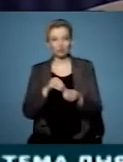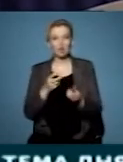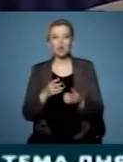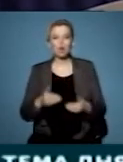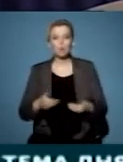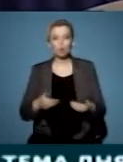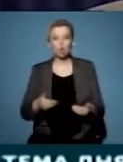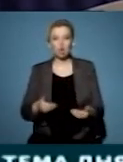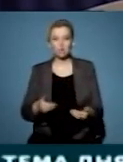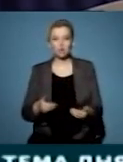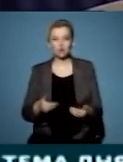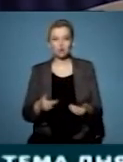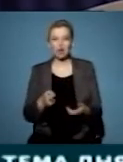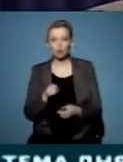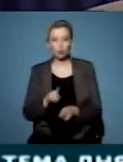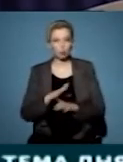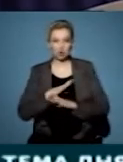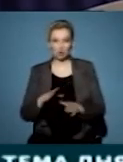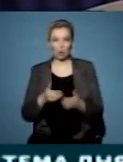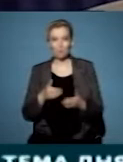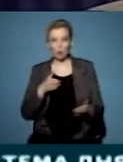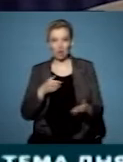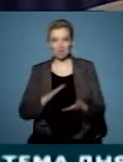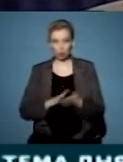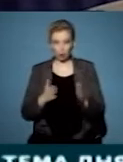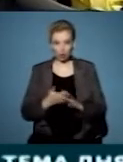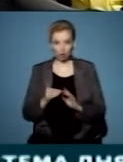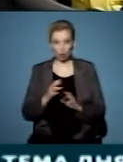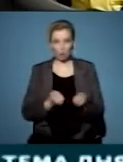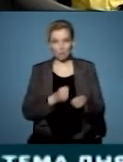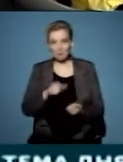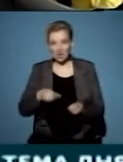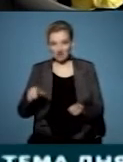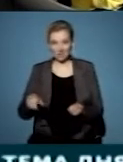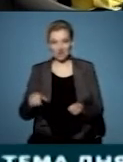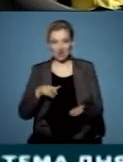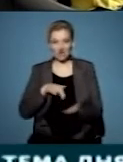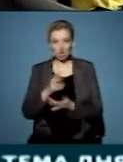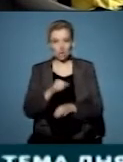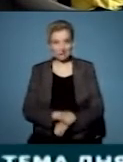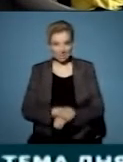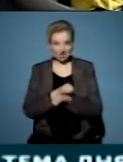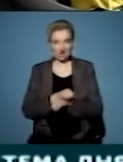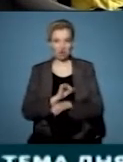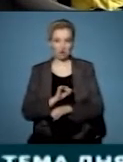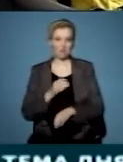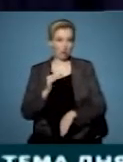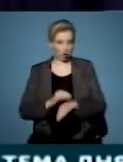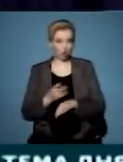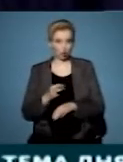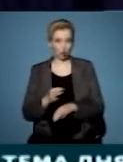для того, щоб все ж таки не було попередньої ситуації, що перевізники вийшли на страйк і